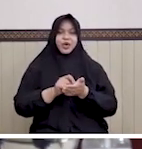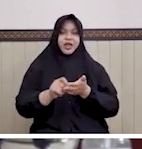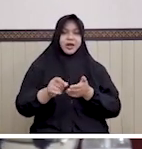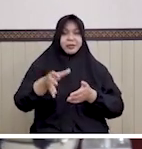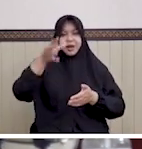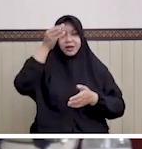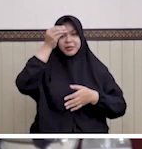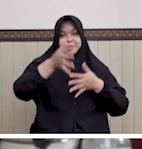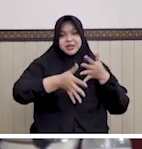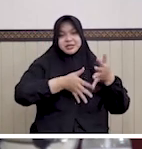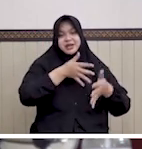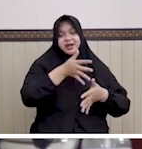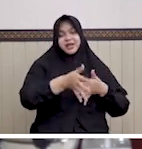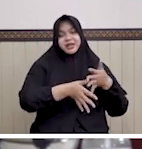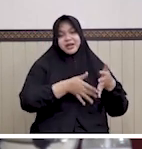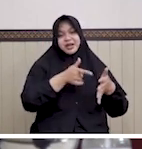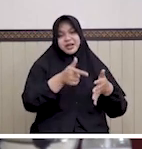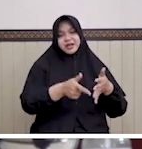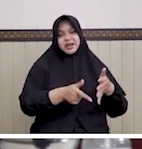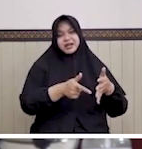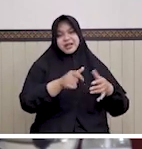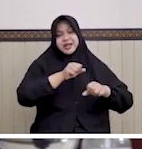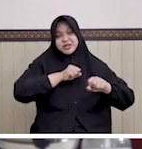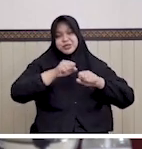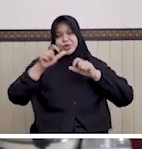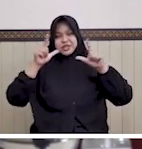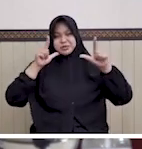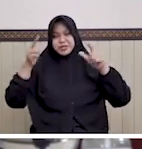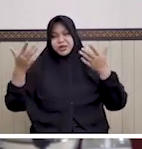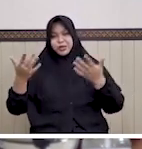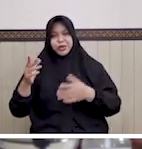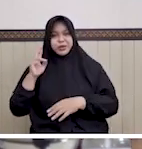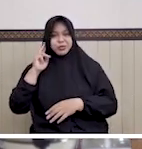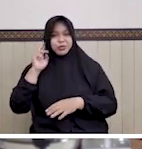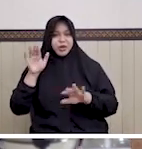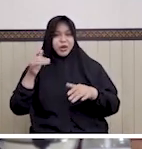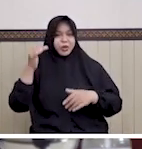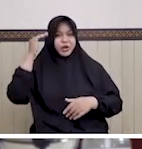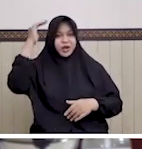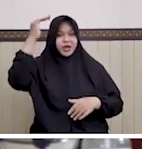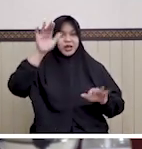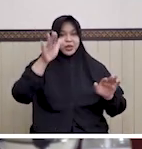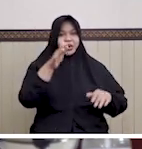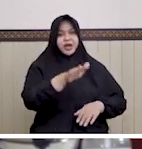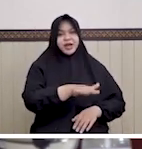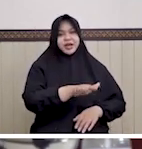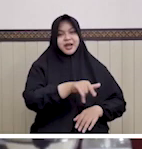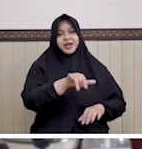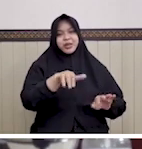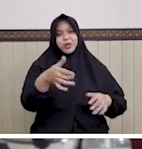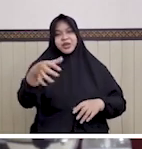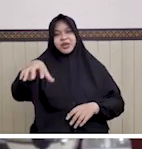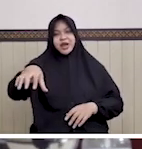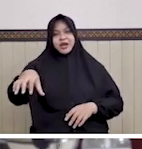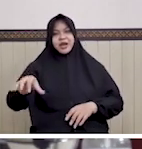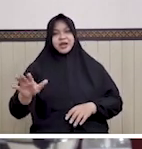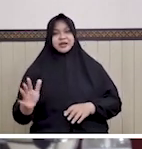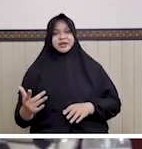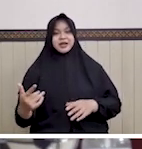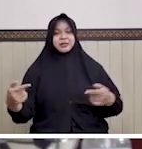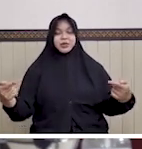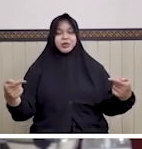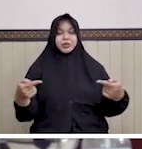ngertinya Bahasa isyarat di Ya udah yang paling misalnya ibunya atau kakaknya atau adiknya atau tangganya jadi